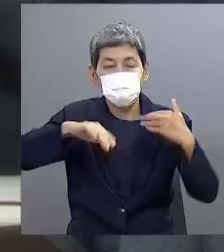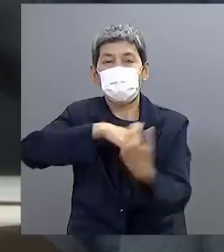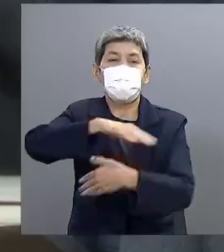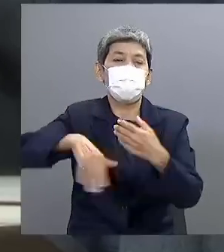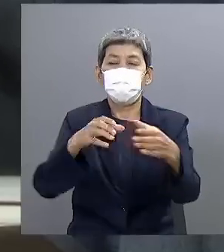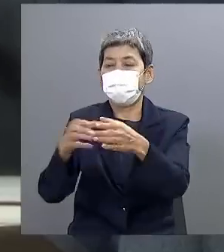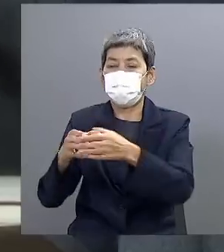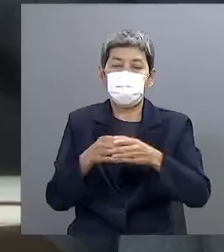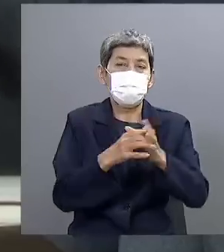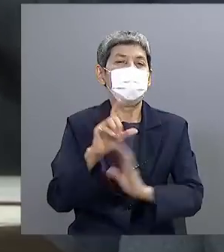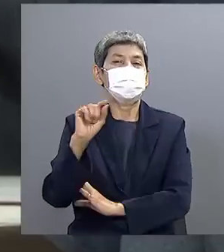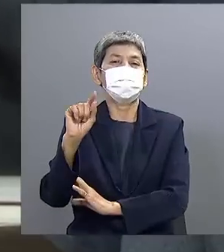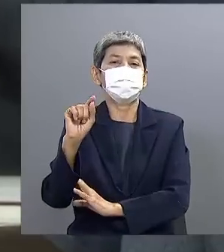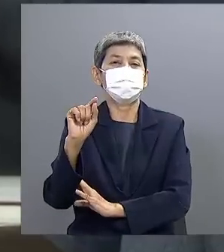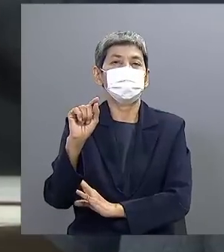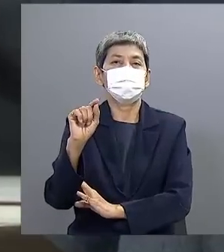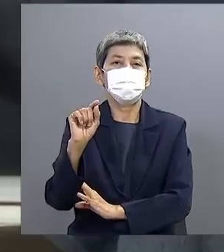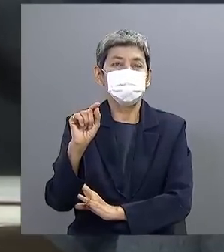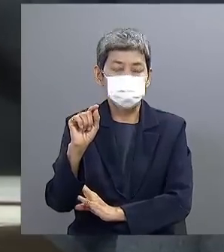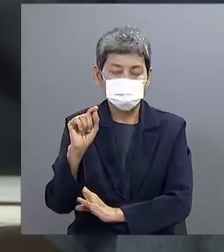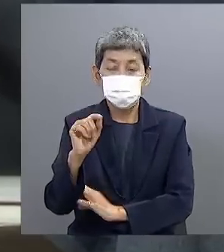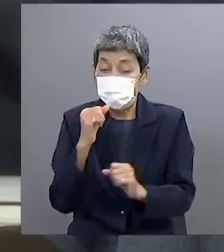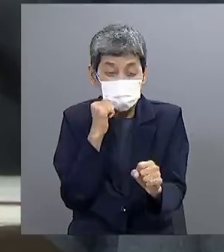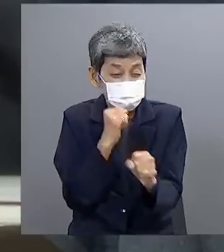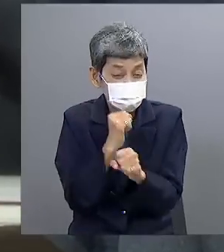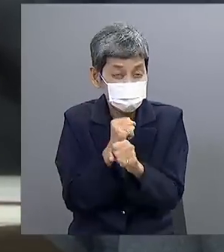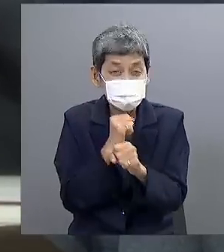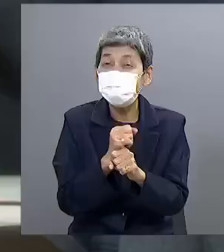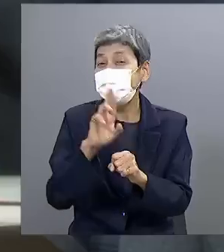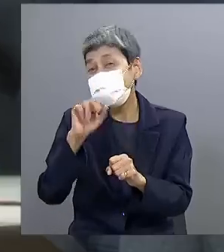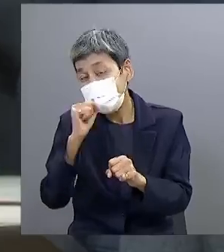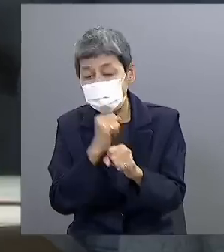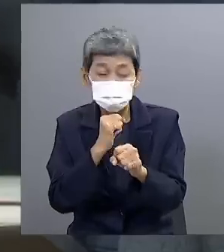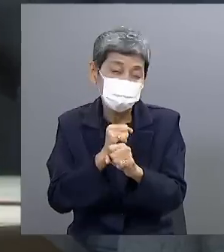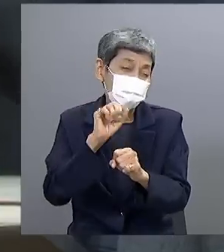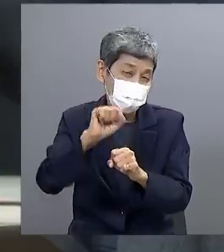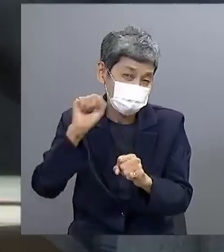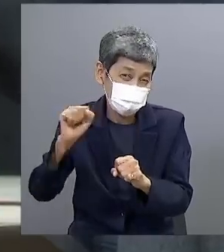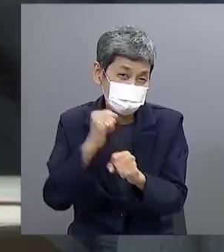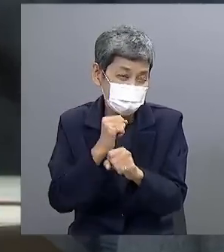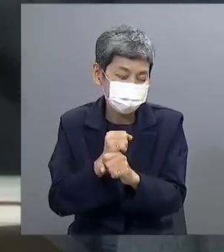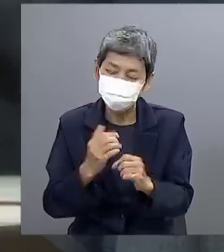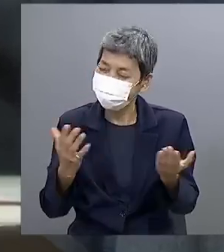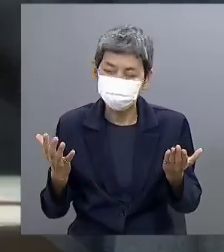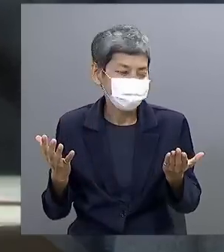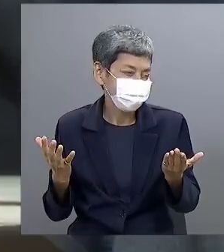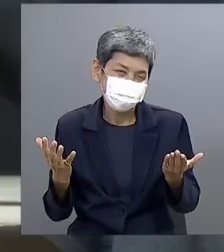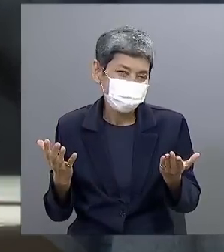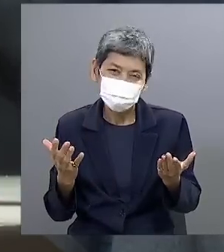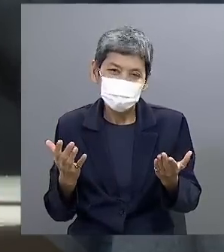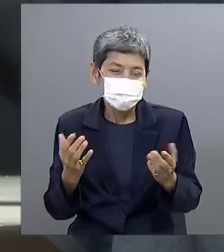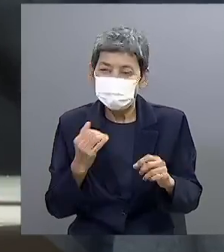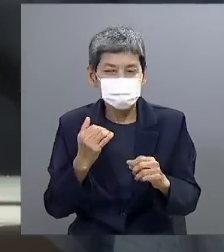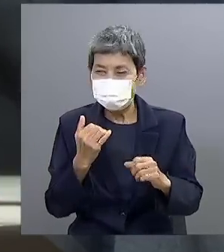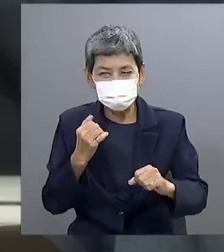รรคการทำงานในสภาการทำในที่สภาไม่เป็นไปตามกลไกของรัฐธร